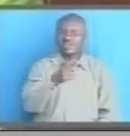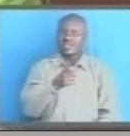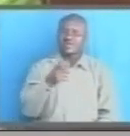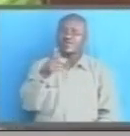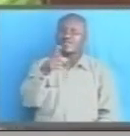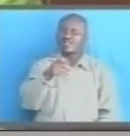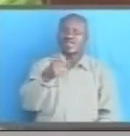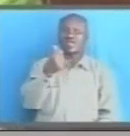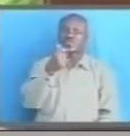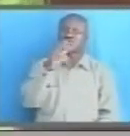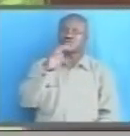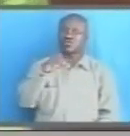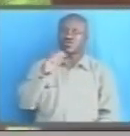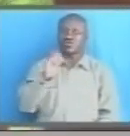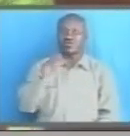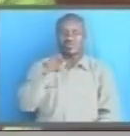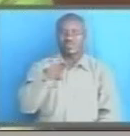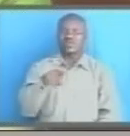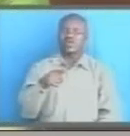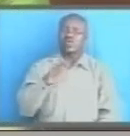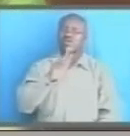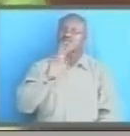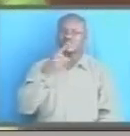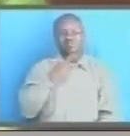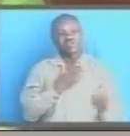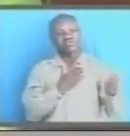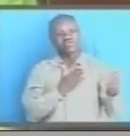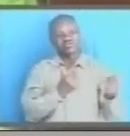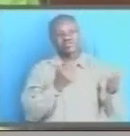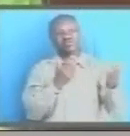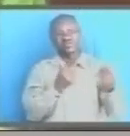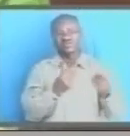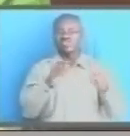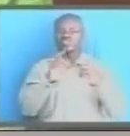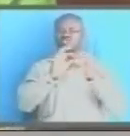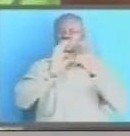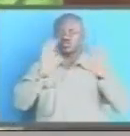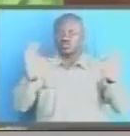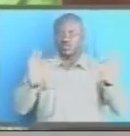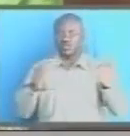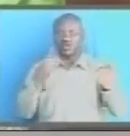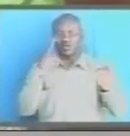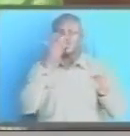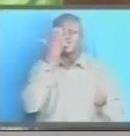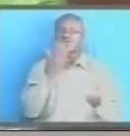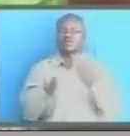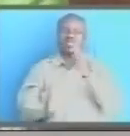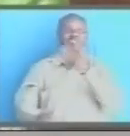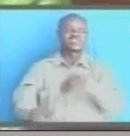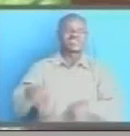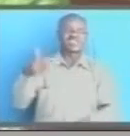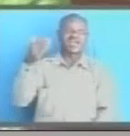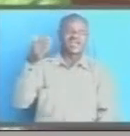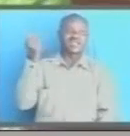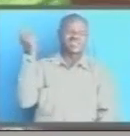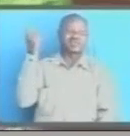tume hii lakini Kama waswali wanavyosema subira ya vuta Heli na Leo sasa wanaona ni jinsi Gani serikali hii sikivu